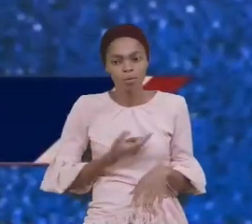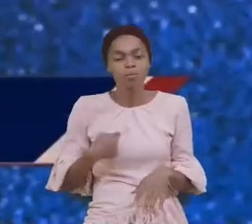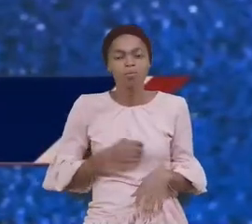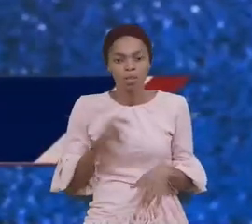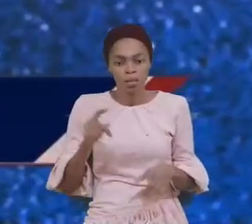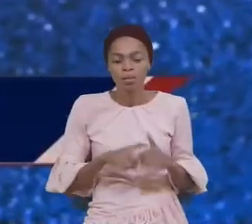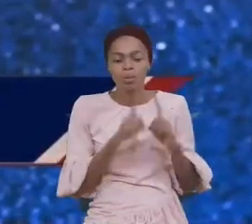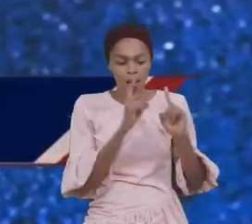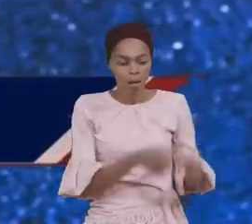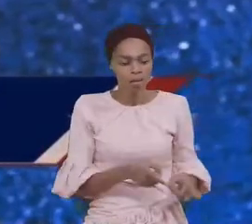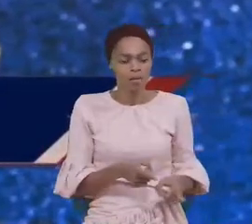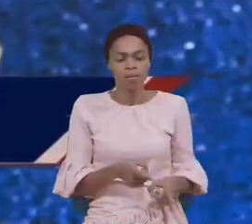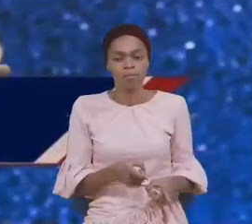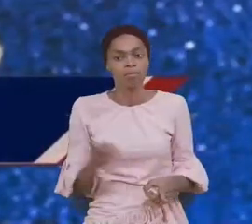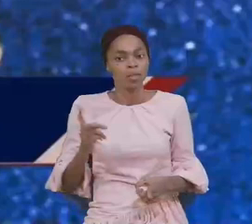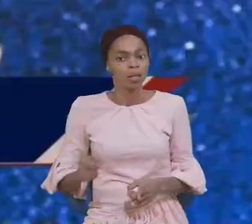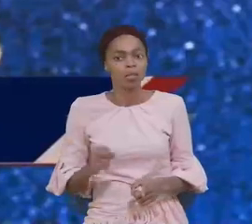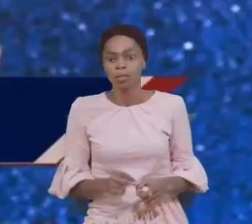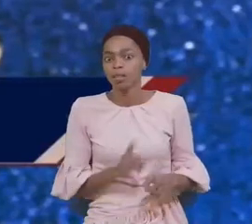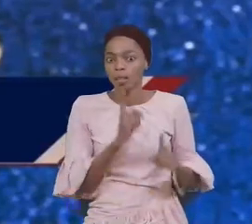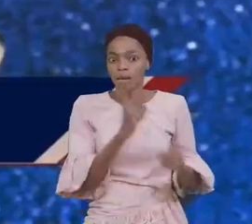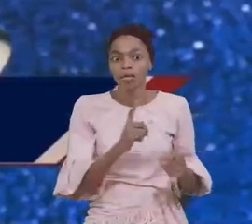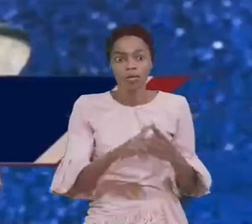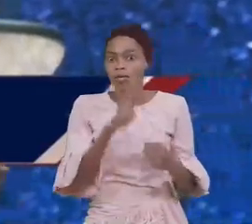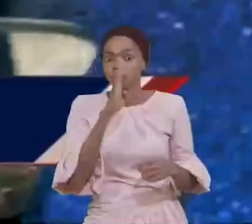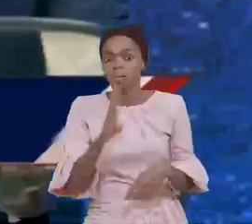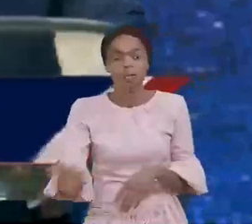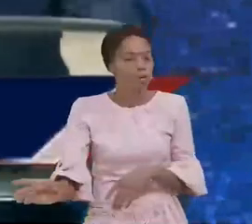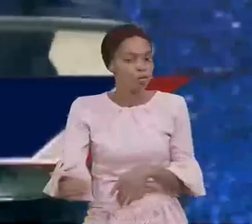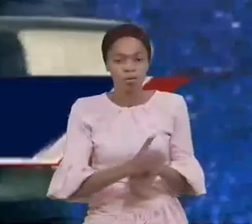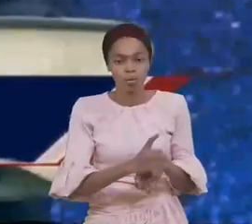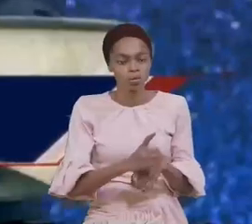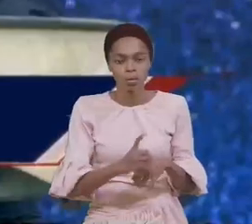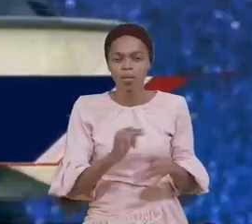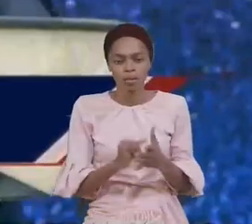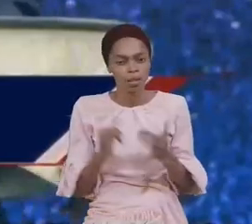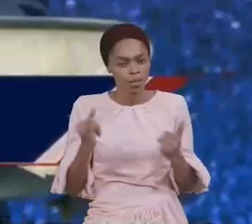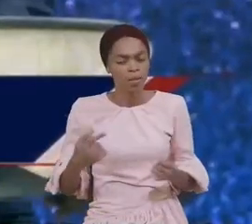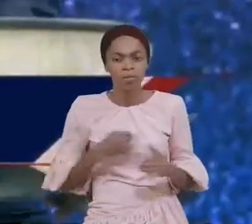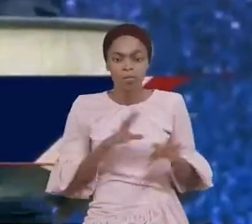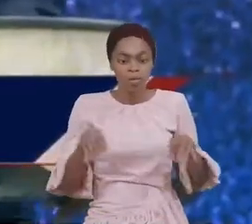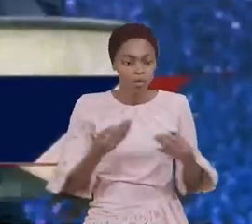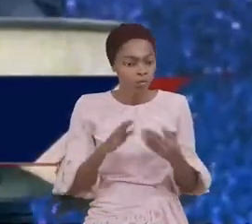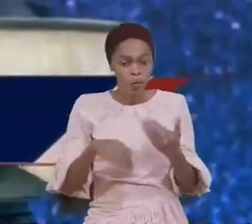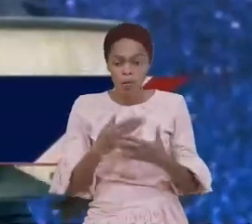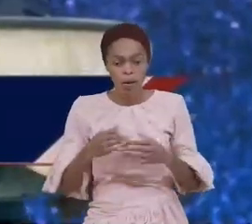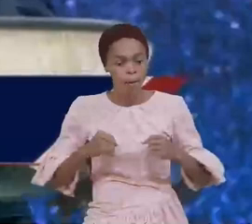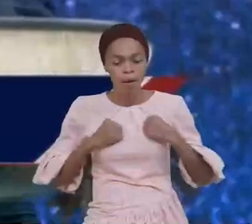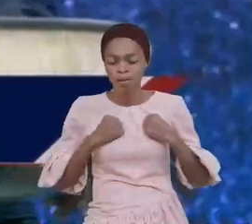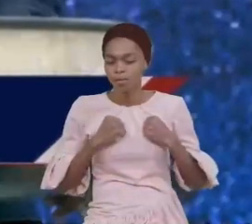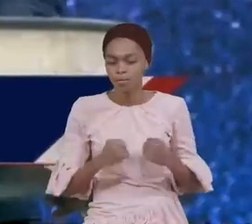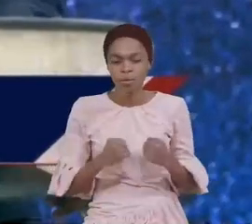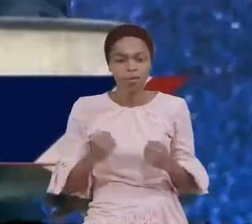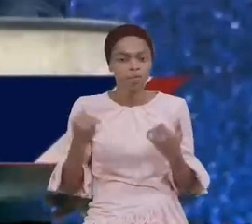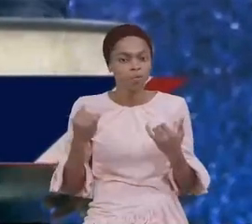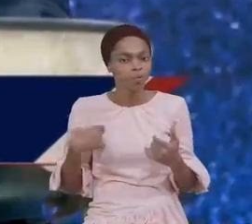bonne réponse, la réponse d'être diligent, que maintenant nous donnons notre force, nous donnons